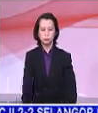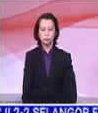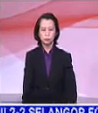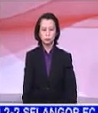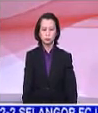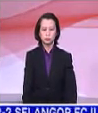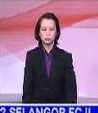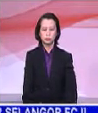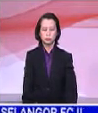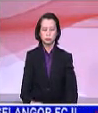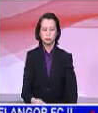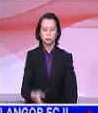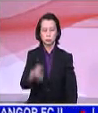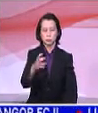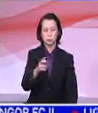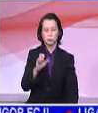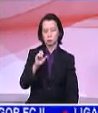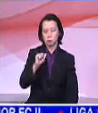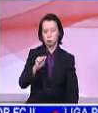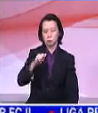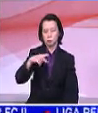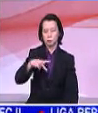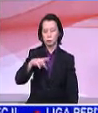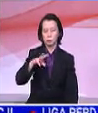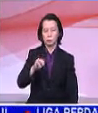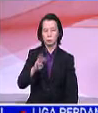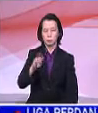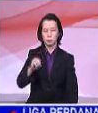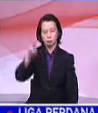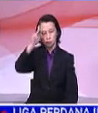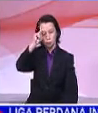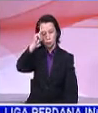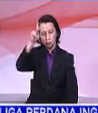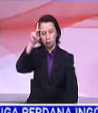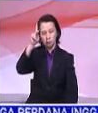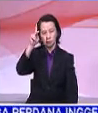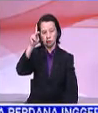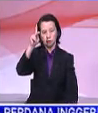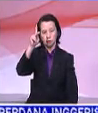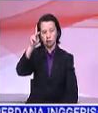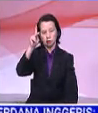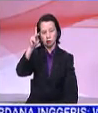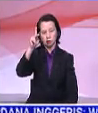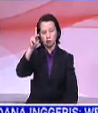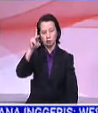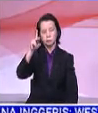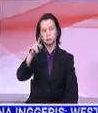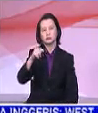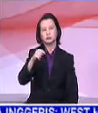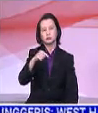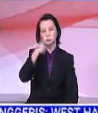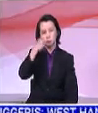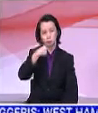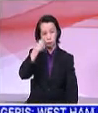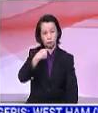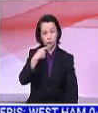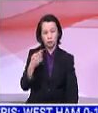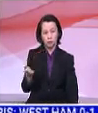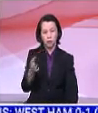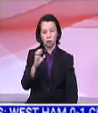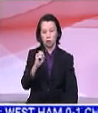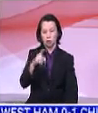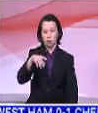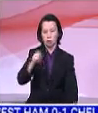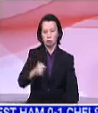Pengarah Agensi Penguatkuasaan Maritim Malaysia APMM Kelantan, Kapten Maritim Muhammad Nur Syam Asmawi Yaakob berkata,